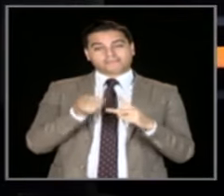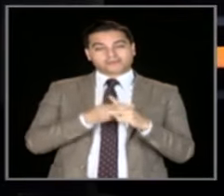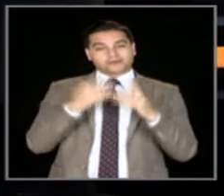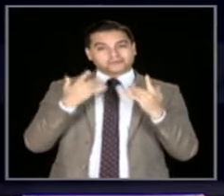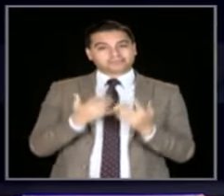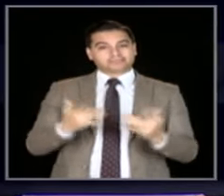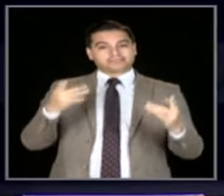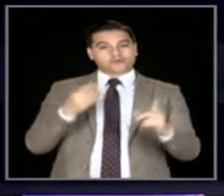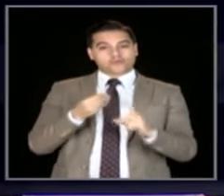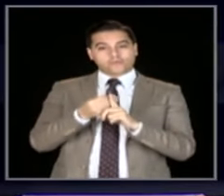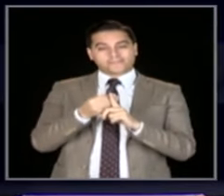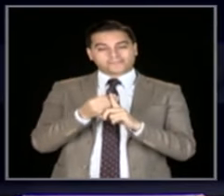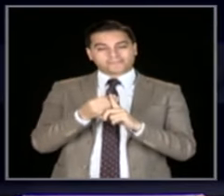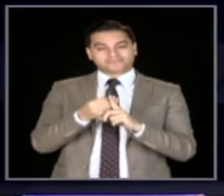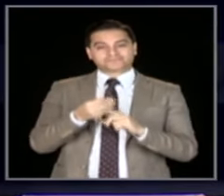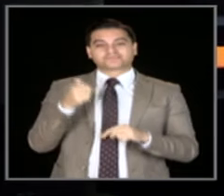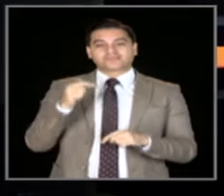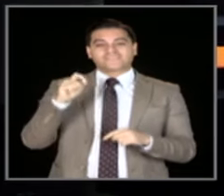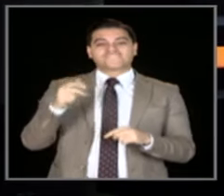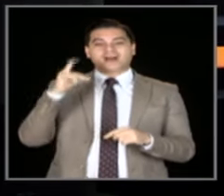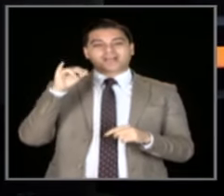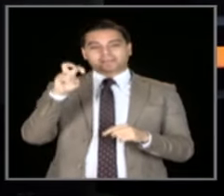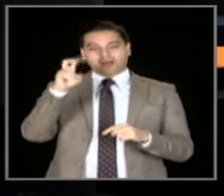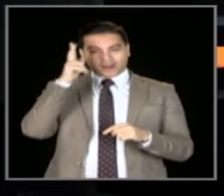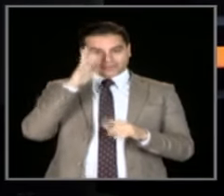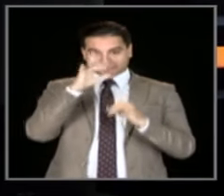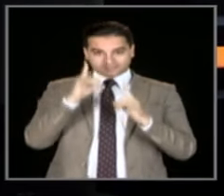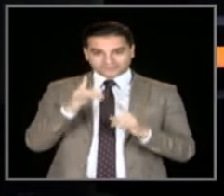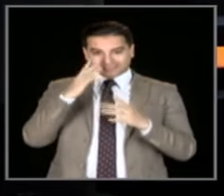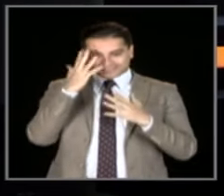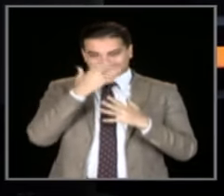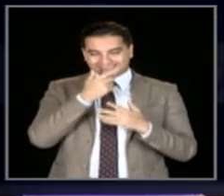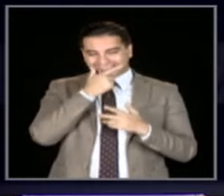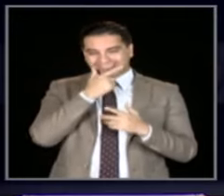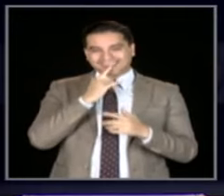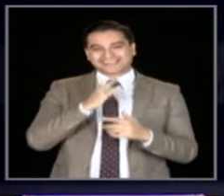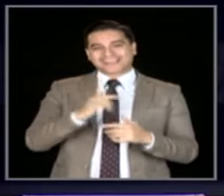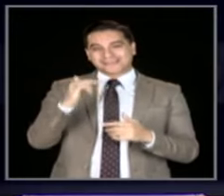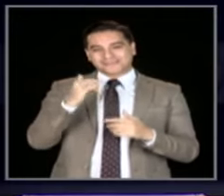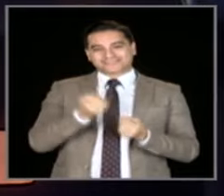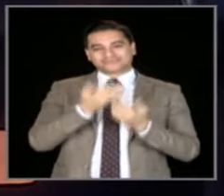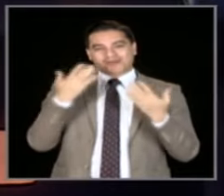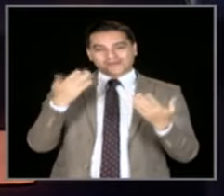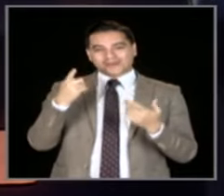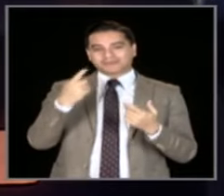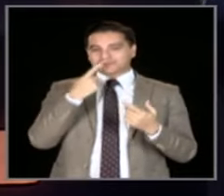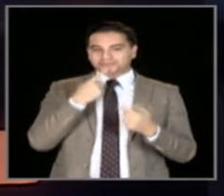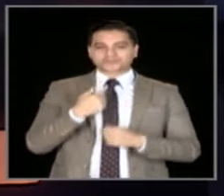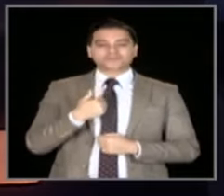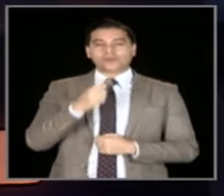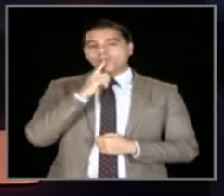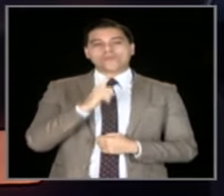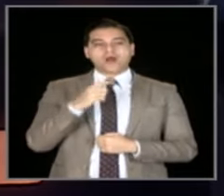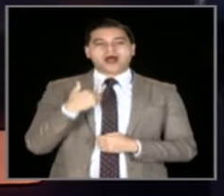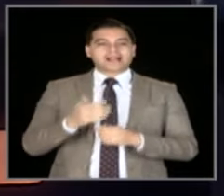اكيد. فاطمة الزهراء زيك؟ الحمد لله كويس. البشوش احكي لي بقى. والله